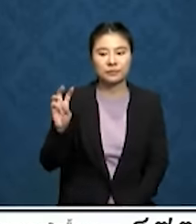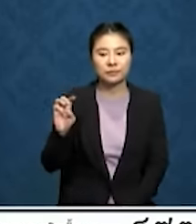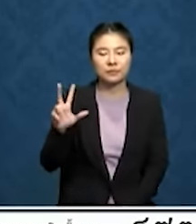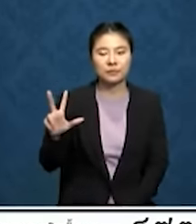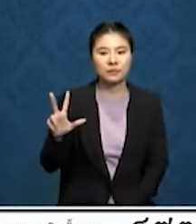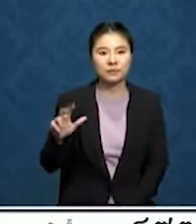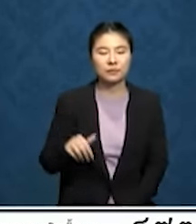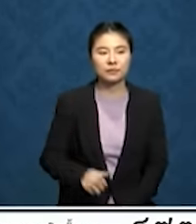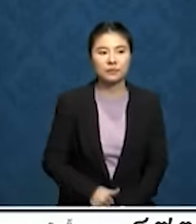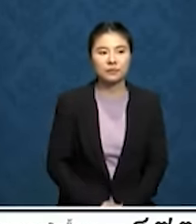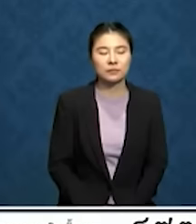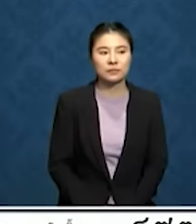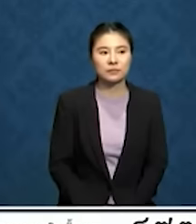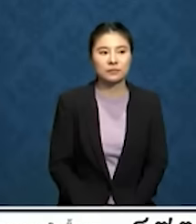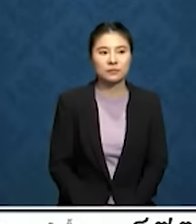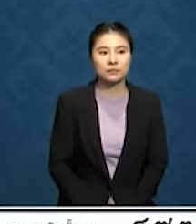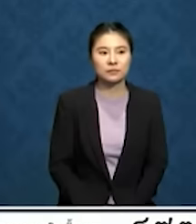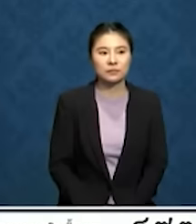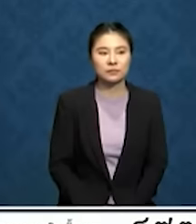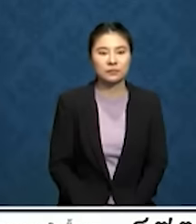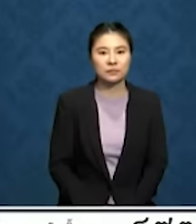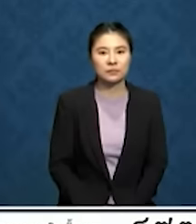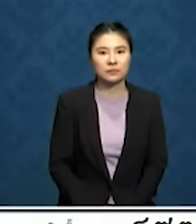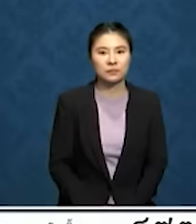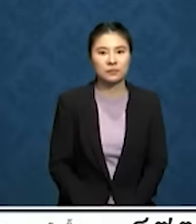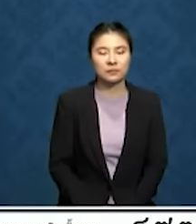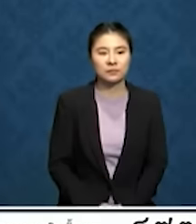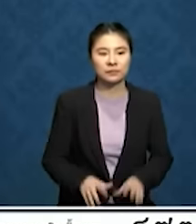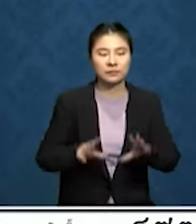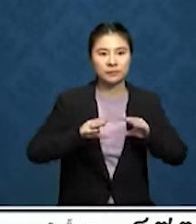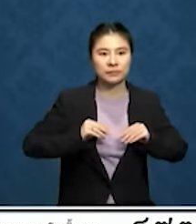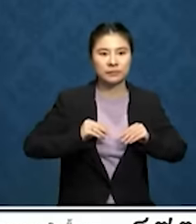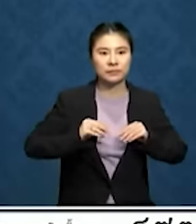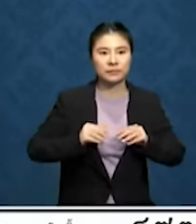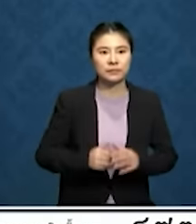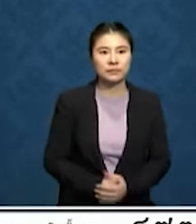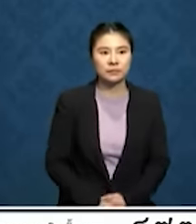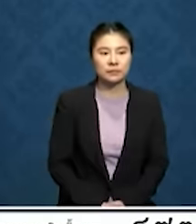263นายพีระเดชสิริวันสาร เห็นชอบครับ